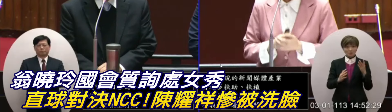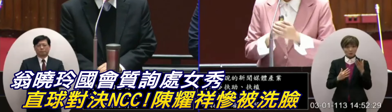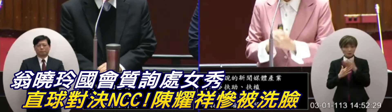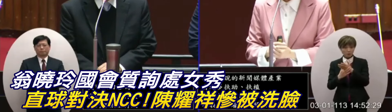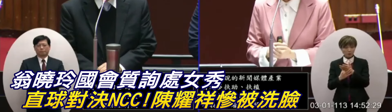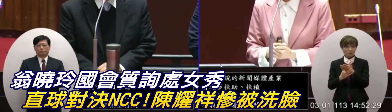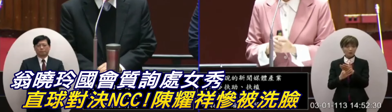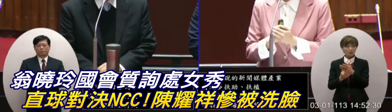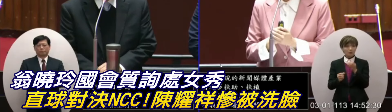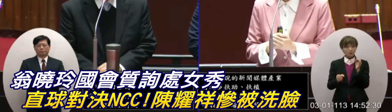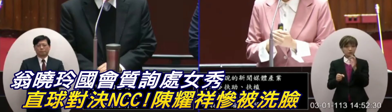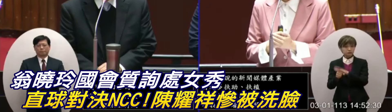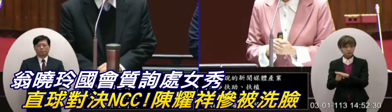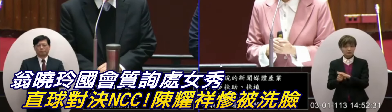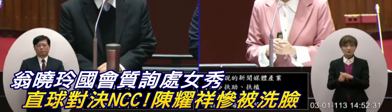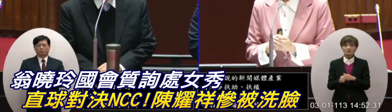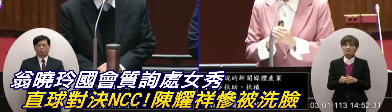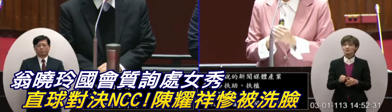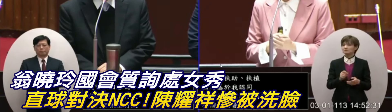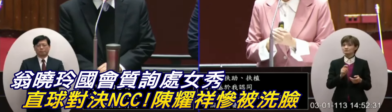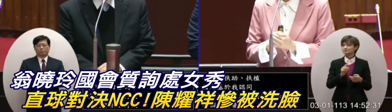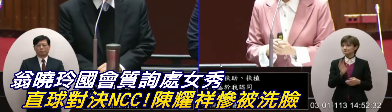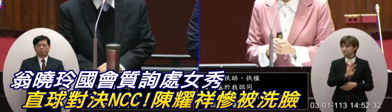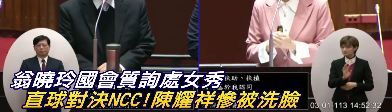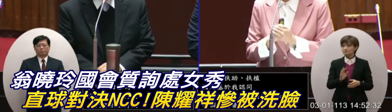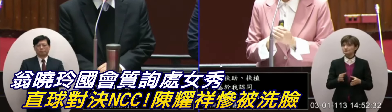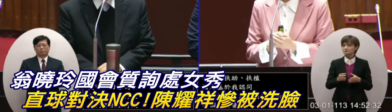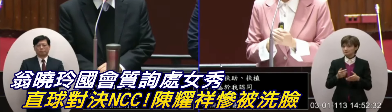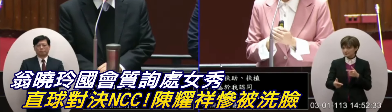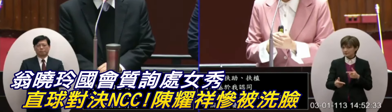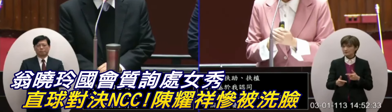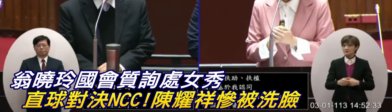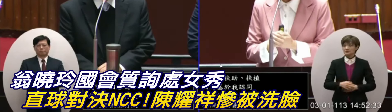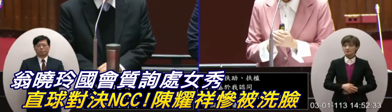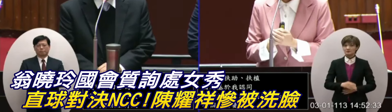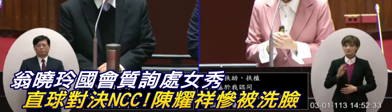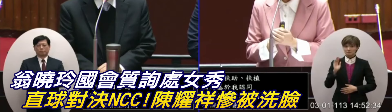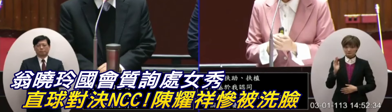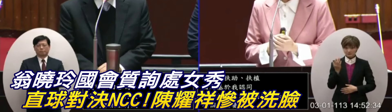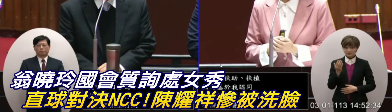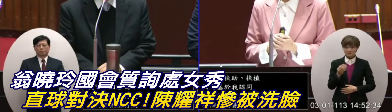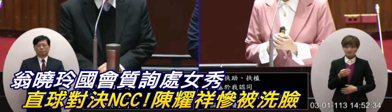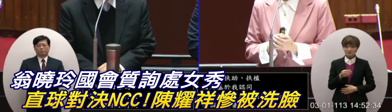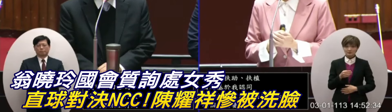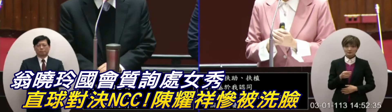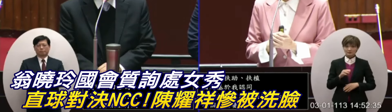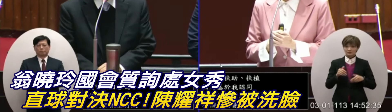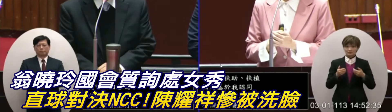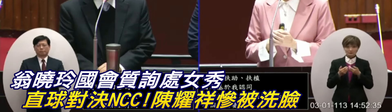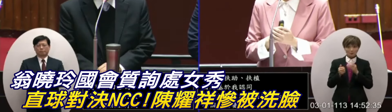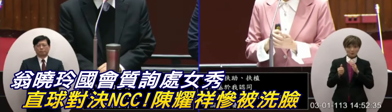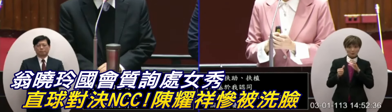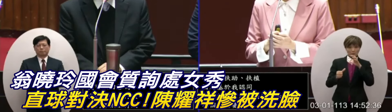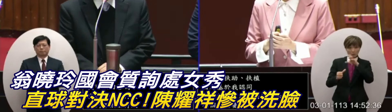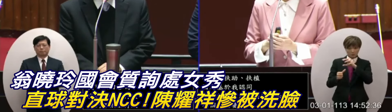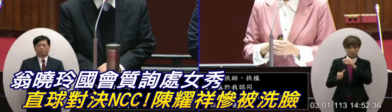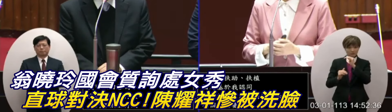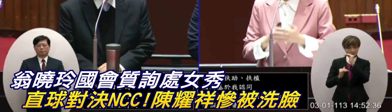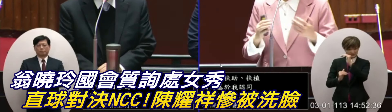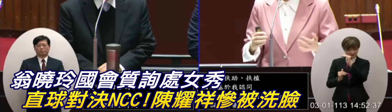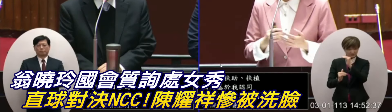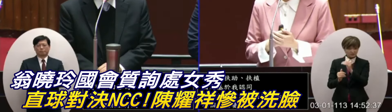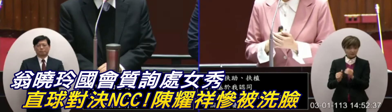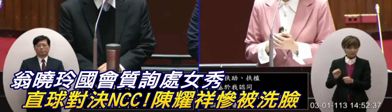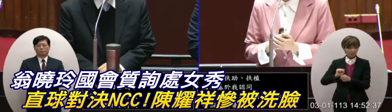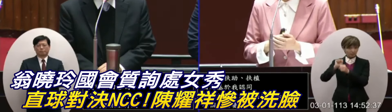展，但是也不应该要给媒体太多的限制。现在我们看到我们